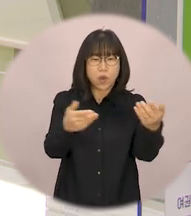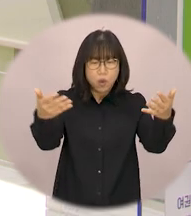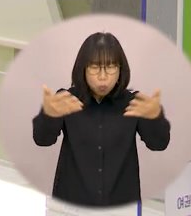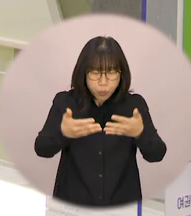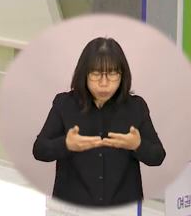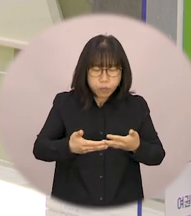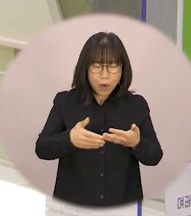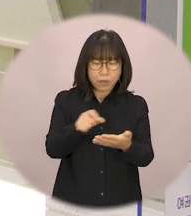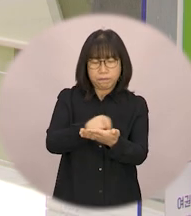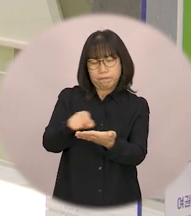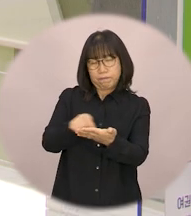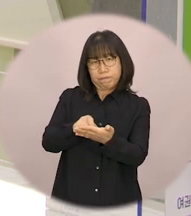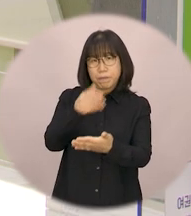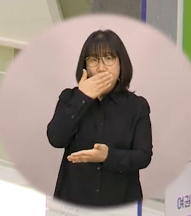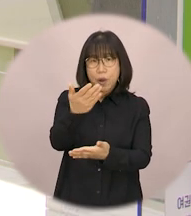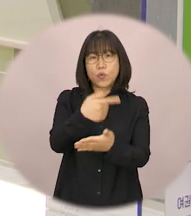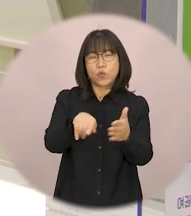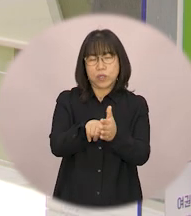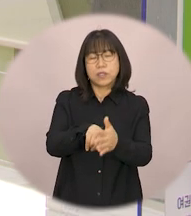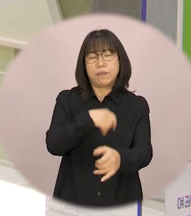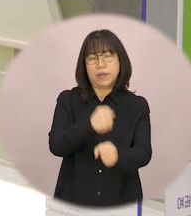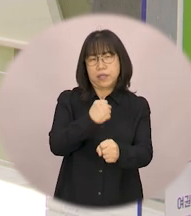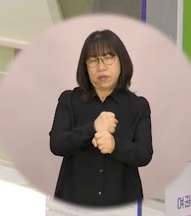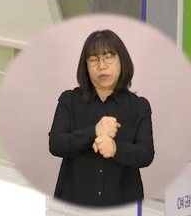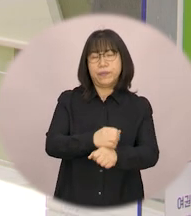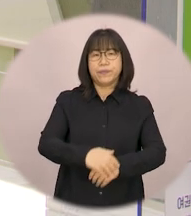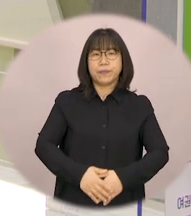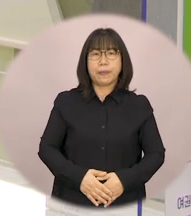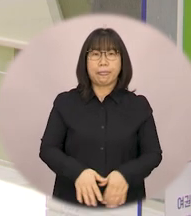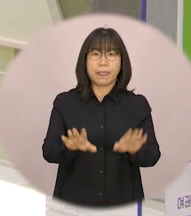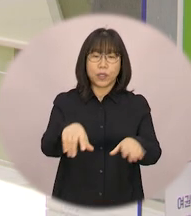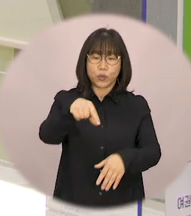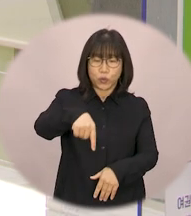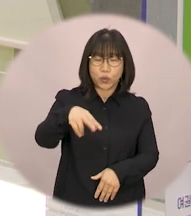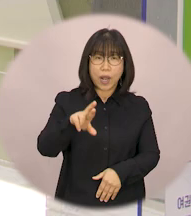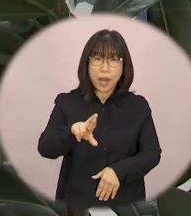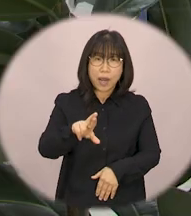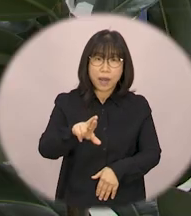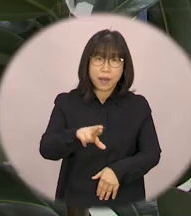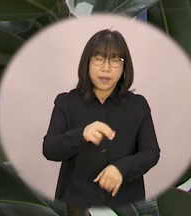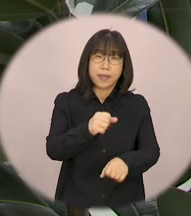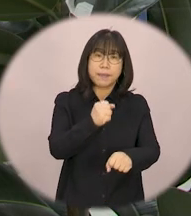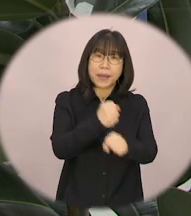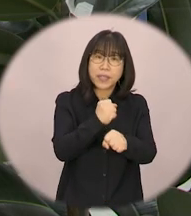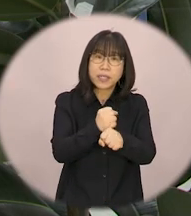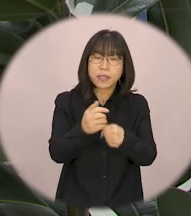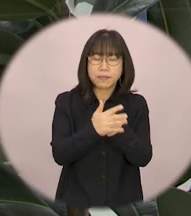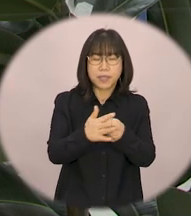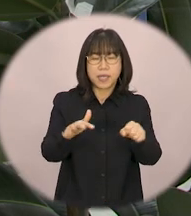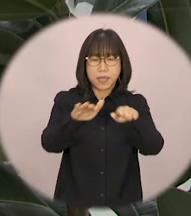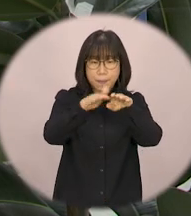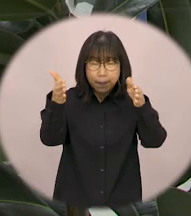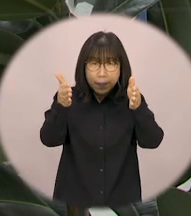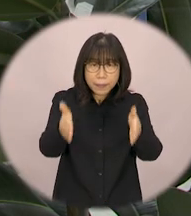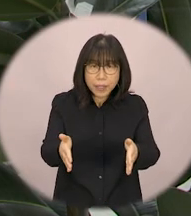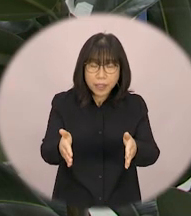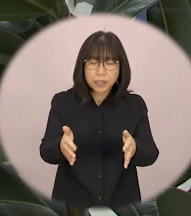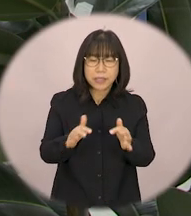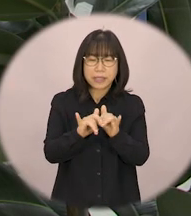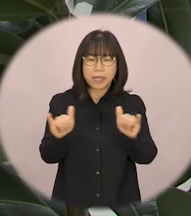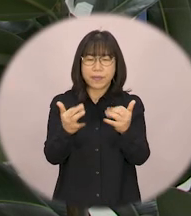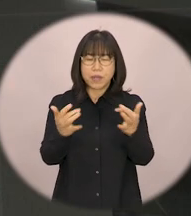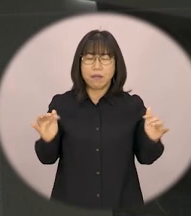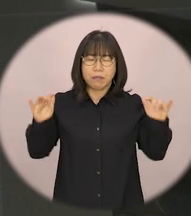확인함으로써 민원 서비스 만족도를 향상시키고자 마련하였습니다. 이번 QR코드 활용으로 민원